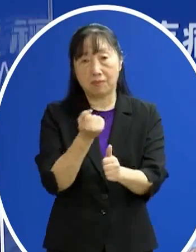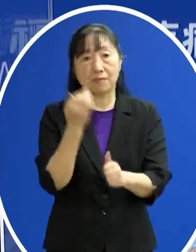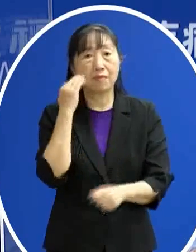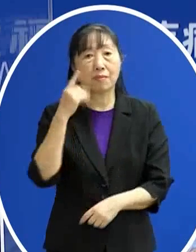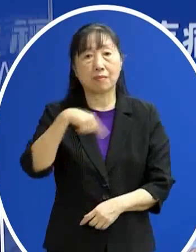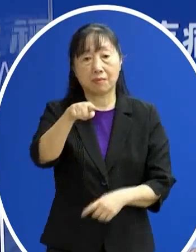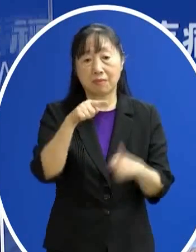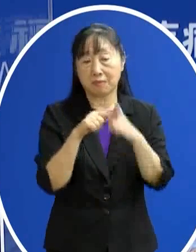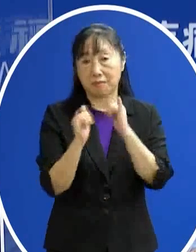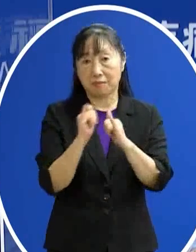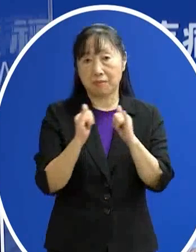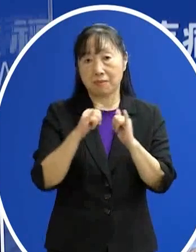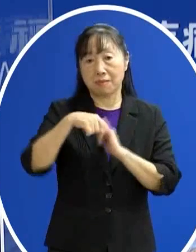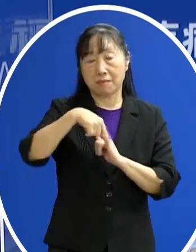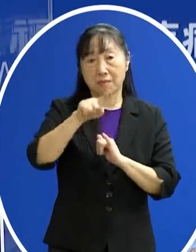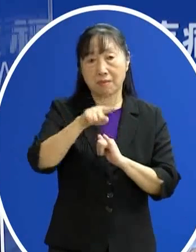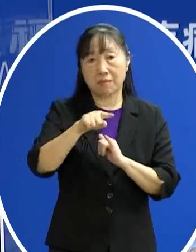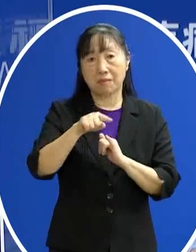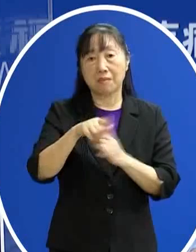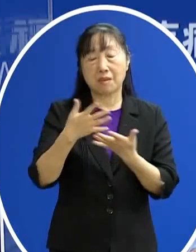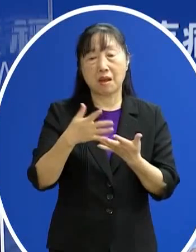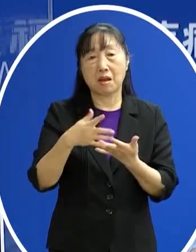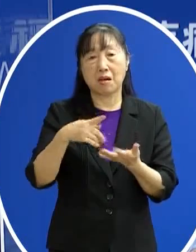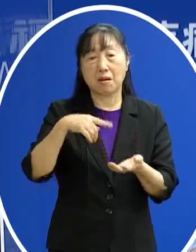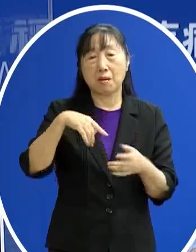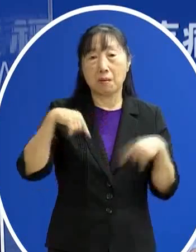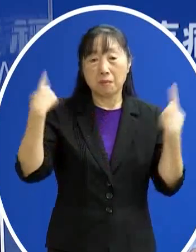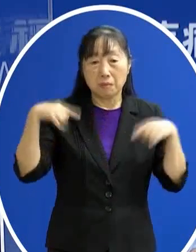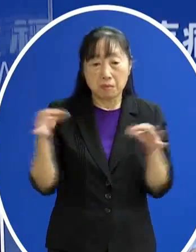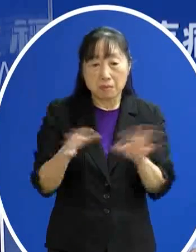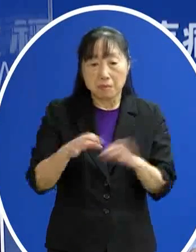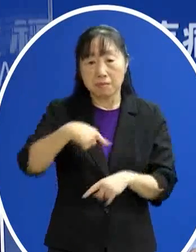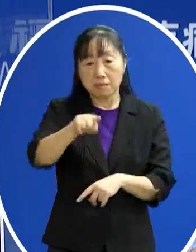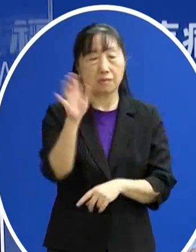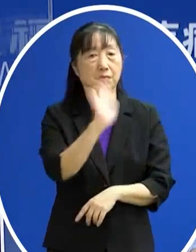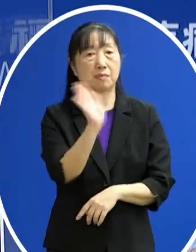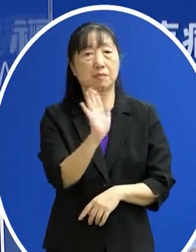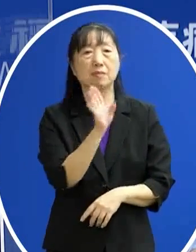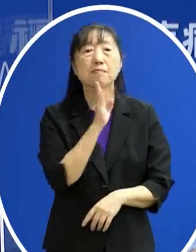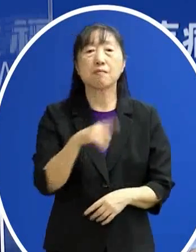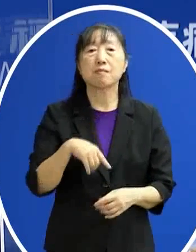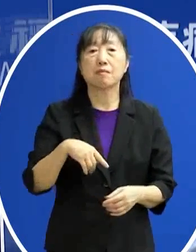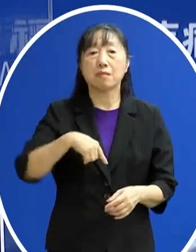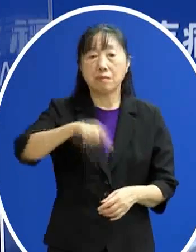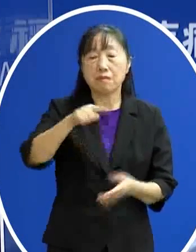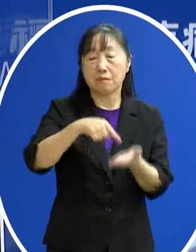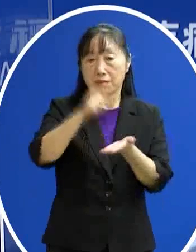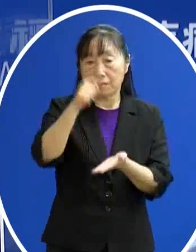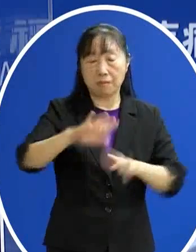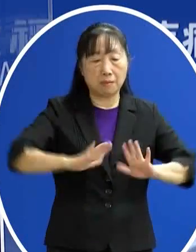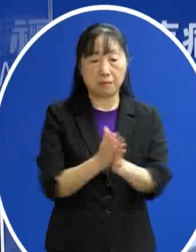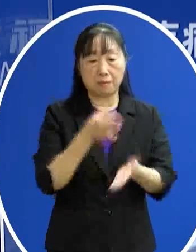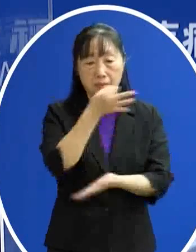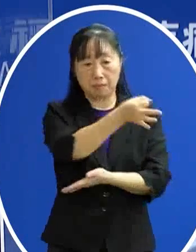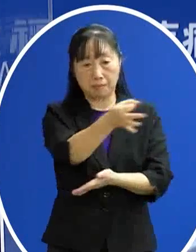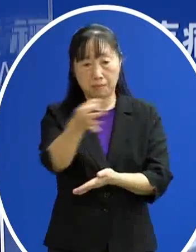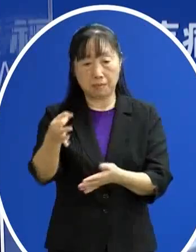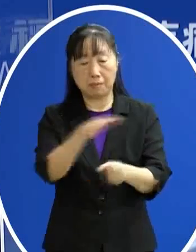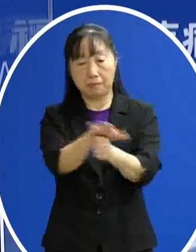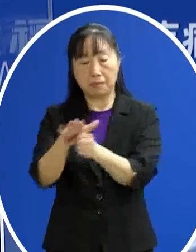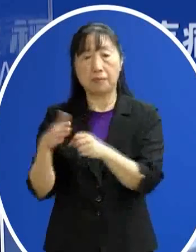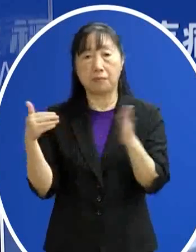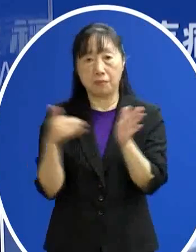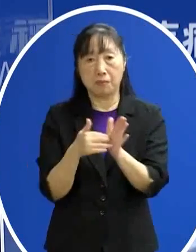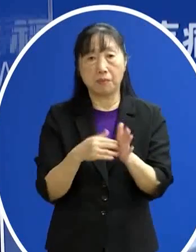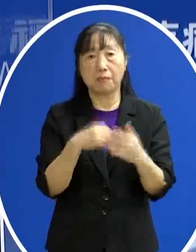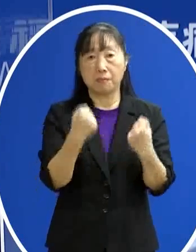希望大家能够少去多买哈，一次买足哈，也不要逗留时间太久。那结婚不宴